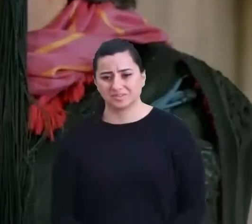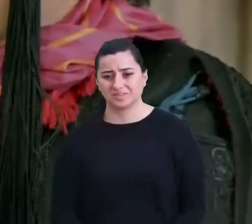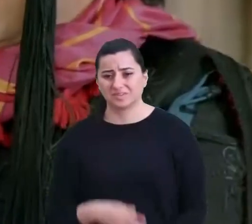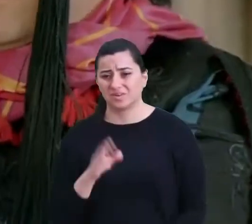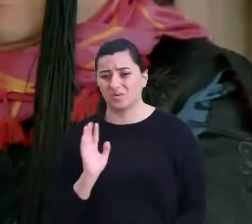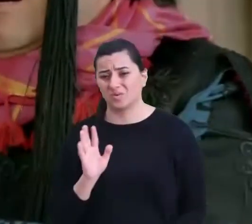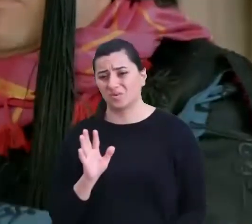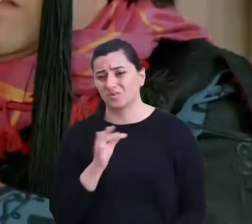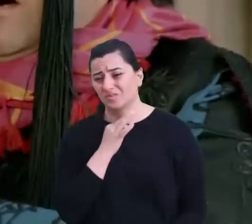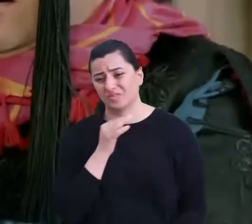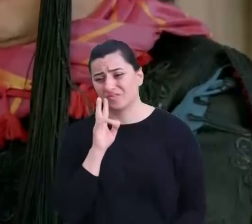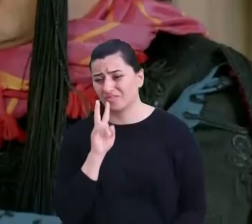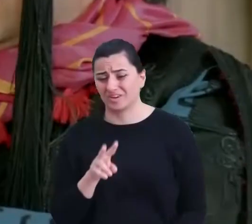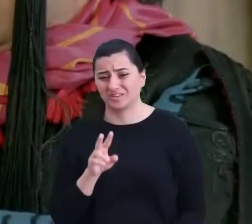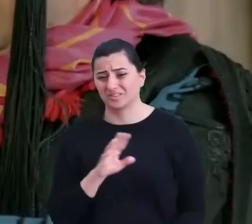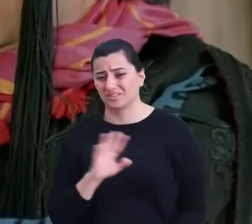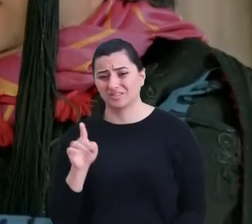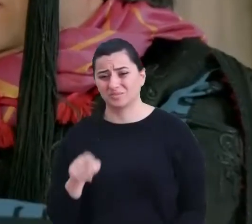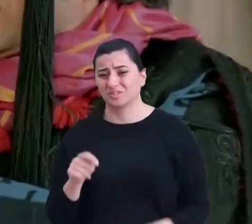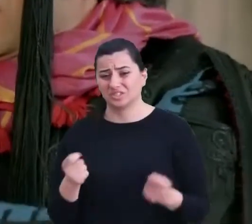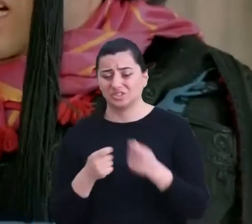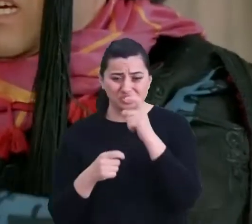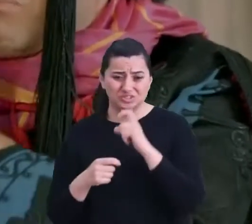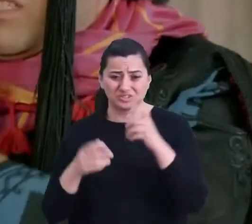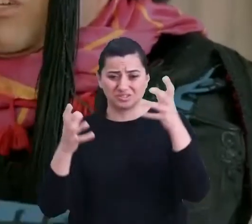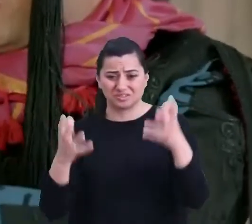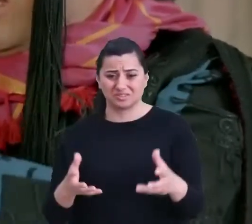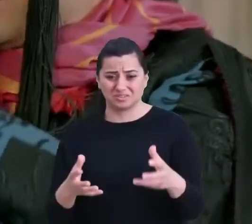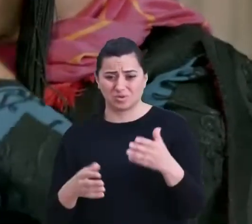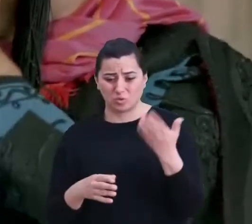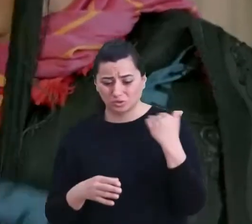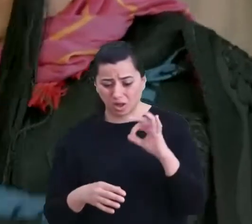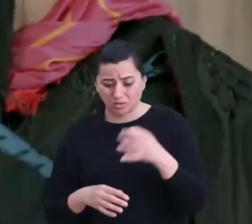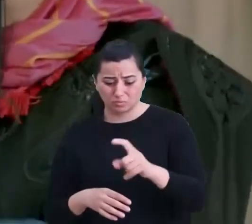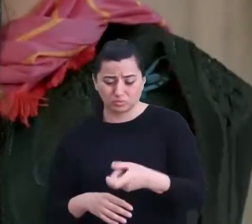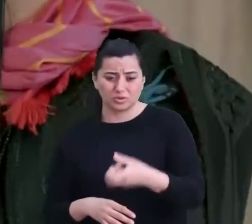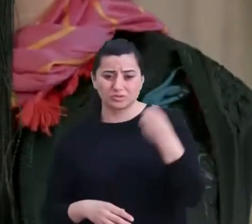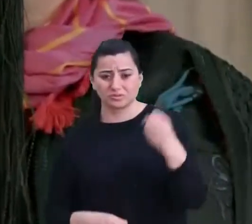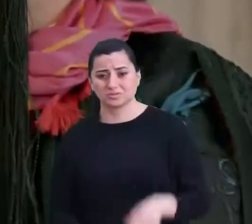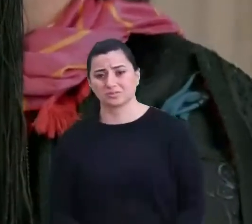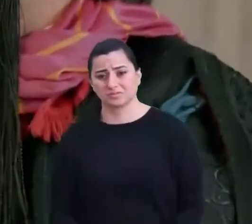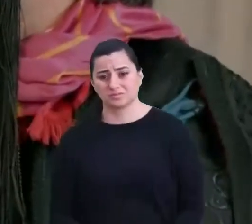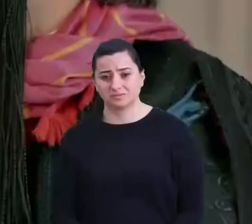Çocuklar. Vallahi billahi bu işçiler çardağı takarken bizden önce altınlara bulacak mı?